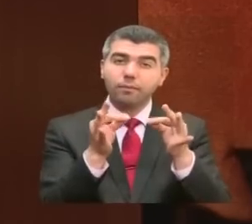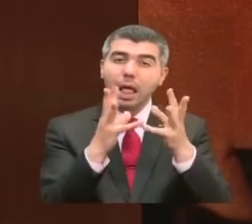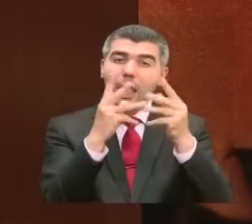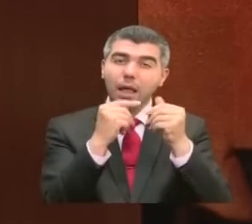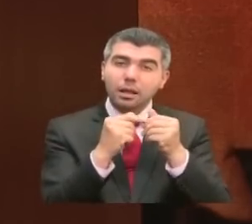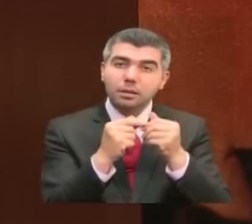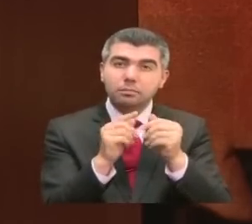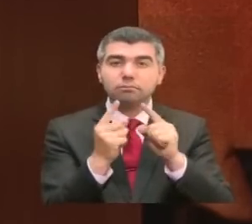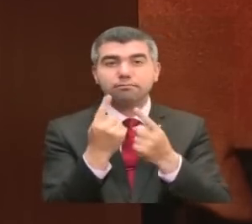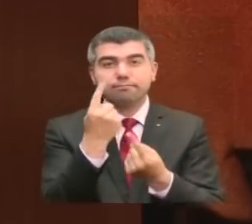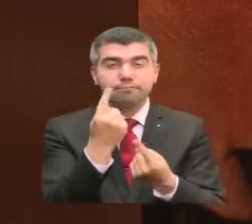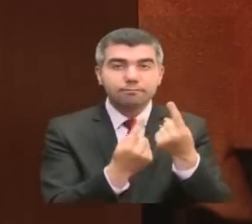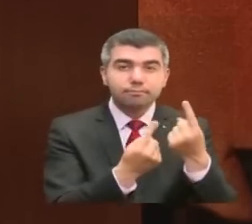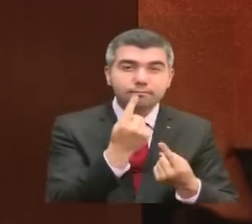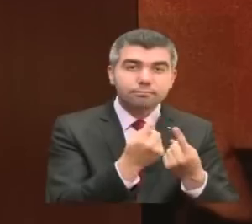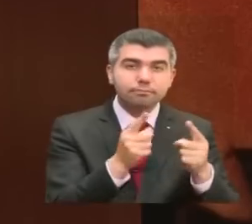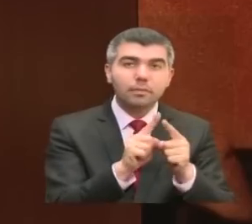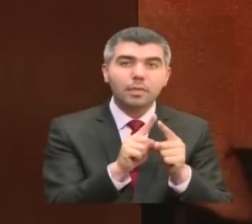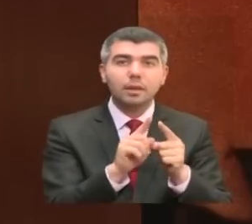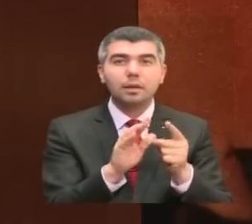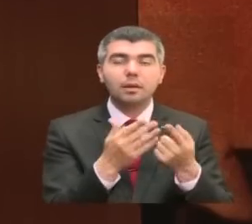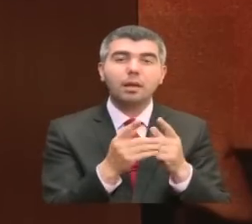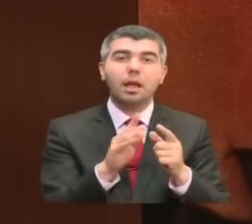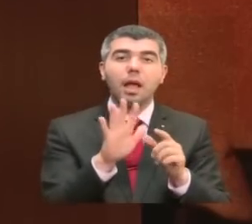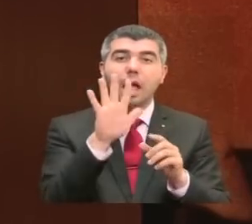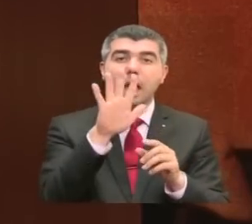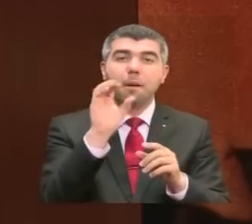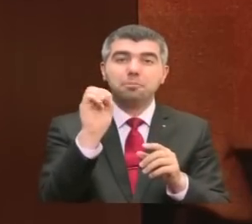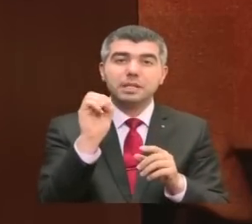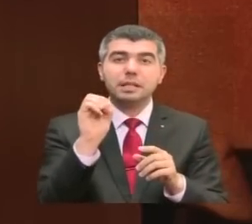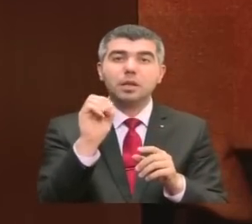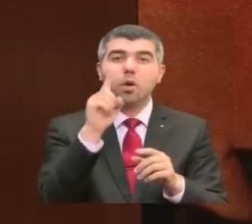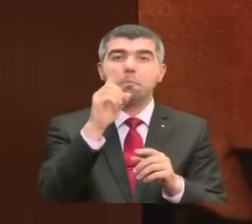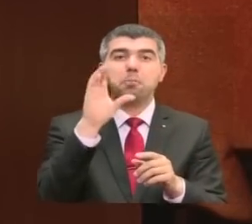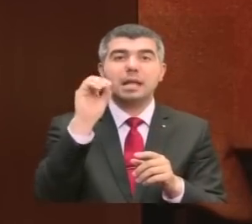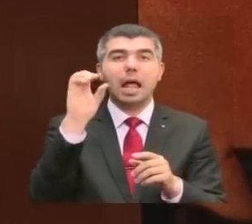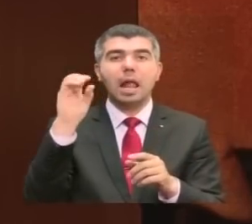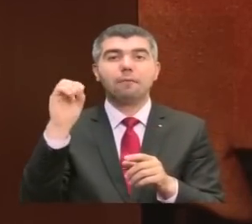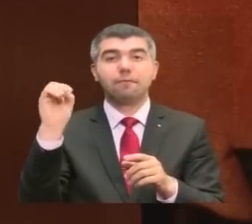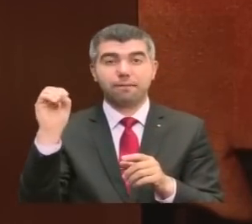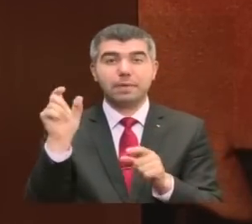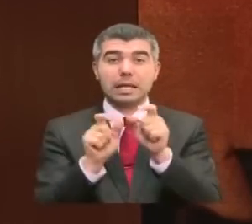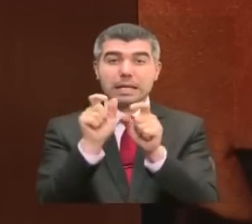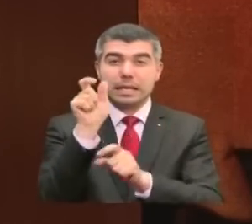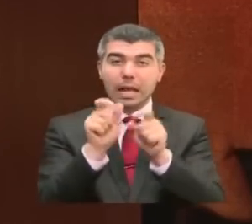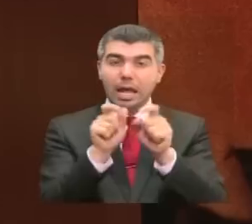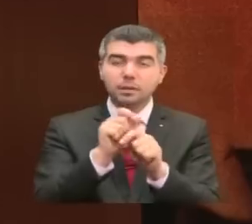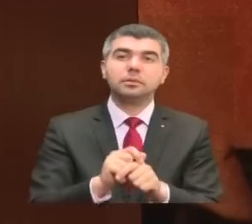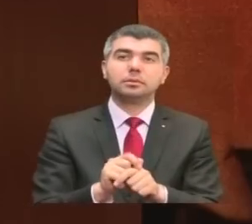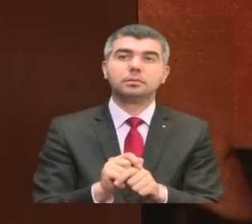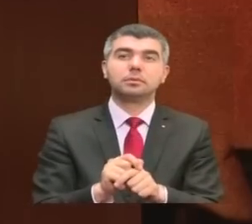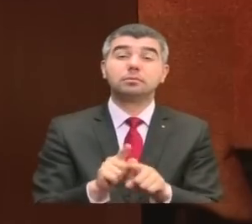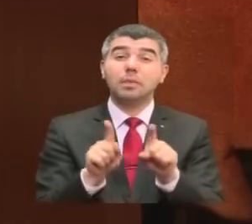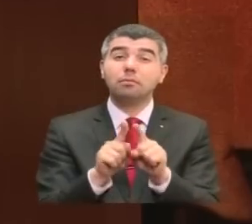المستفيدين المحتملين لهذا التمديد سيتراوح بين 50 و 100 الف مستفيد اكدت كذلك على الطبيعه